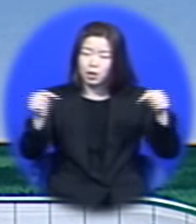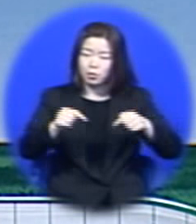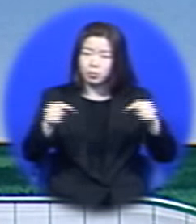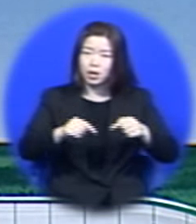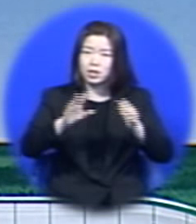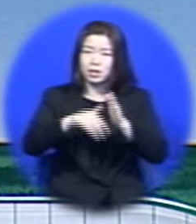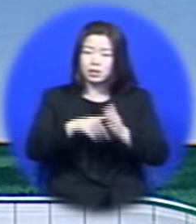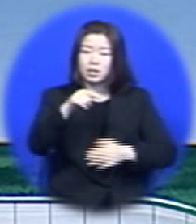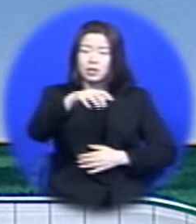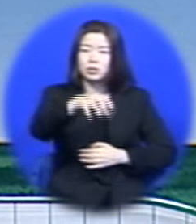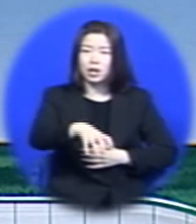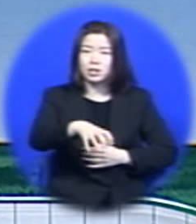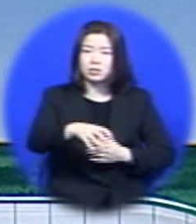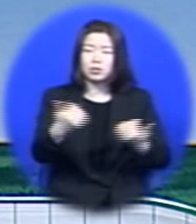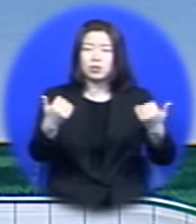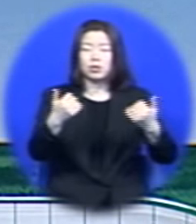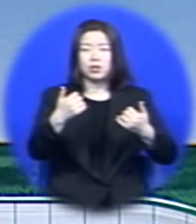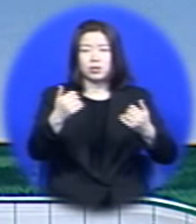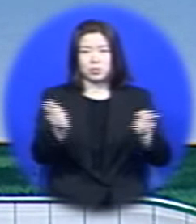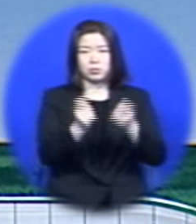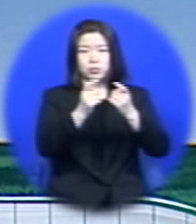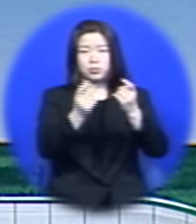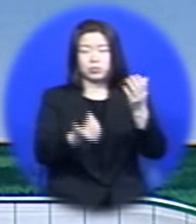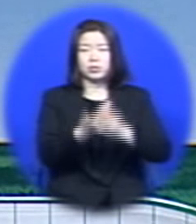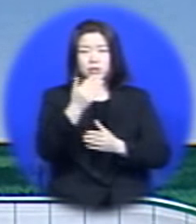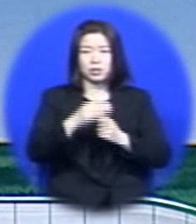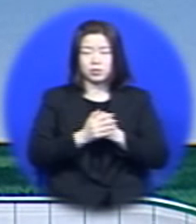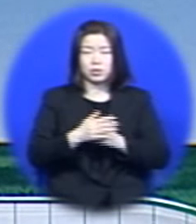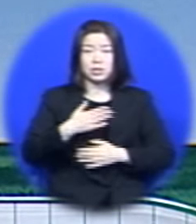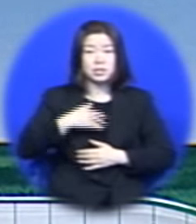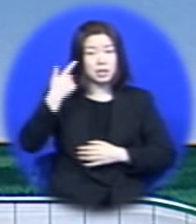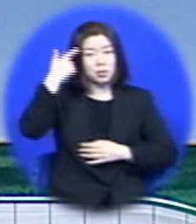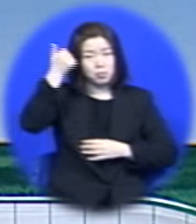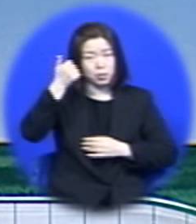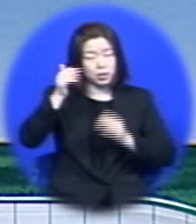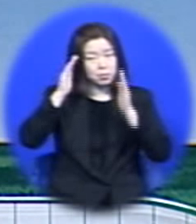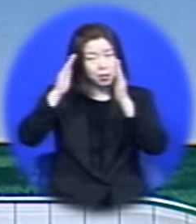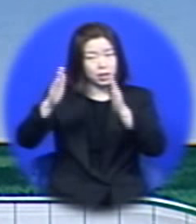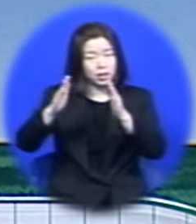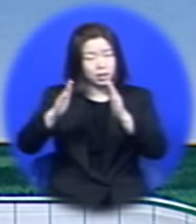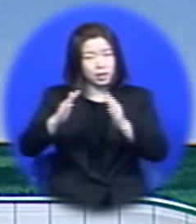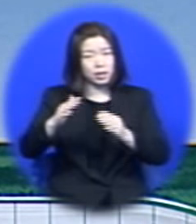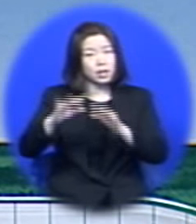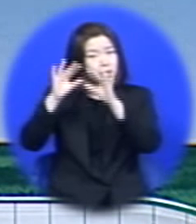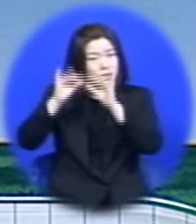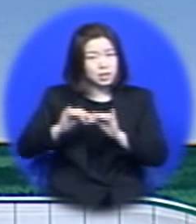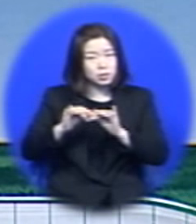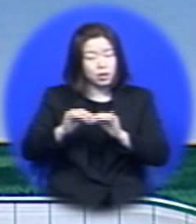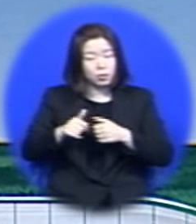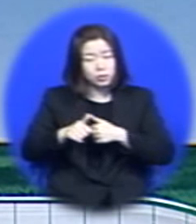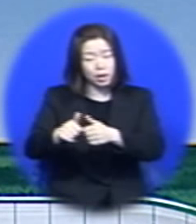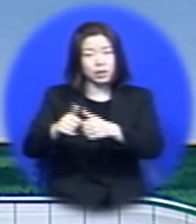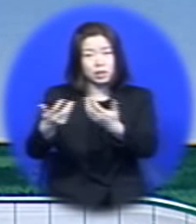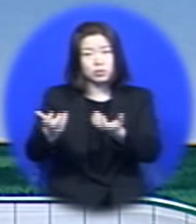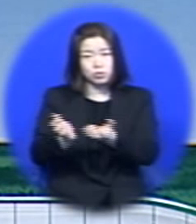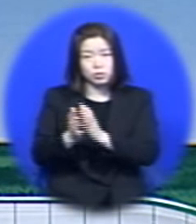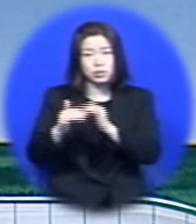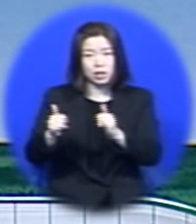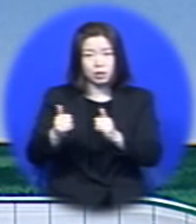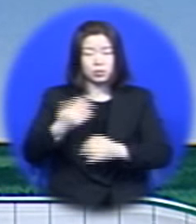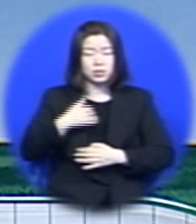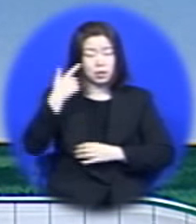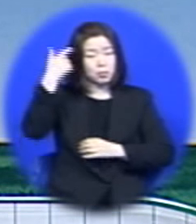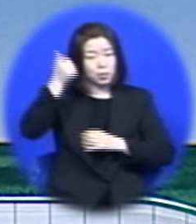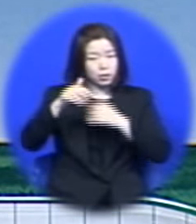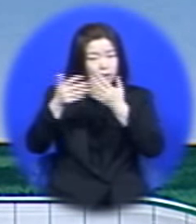벌어졌어요. 제 목회를 찬성하고 따라주는 분들과 제 목회에 대해서 좀 불만을 가지고